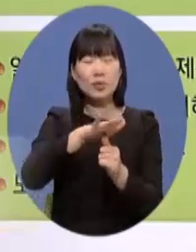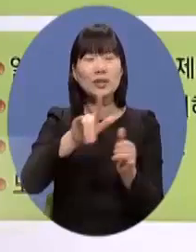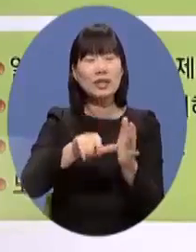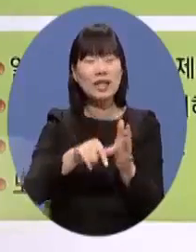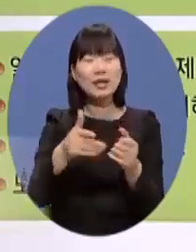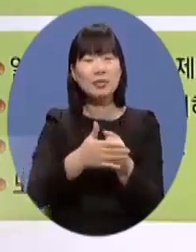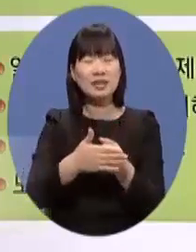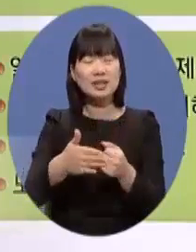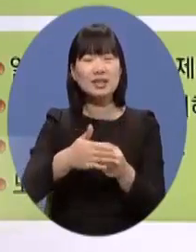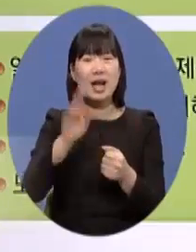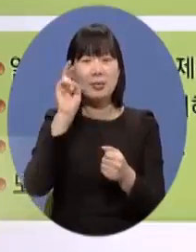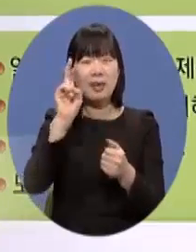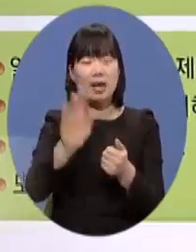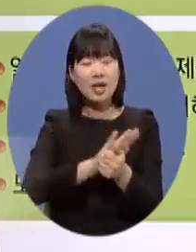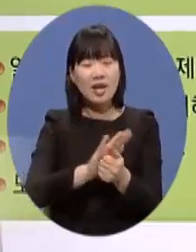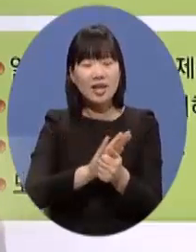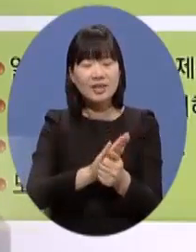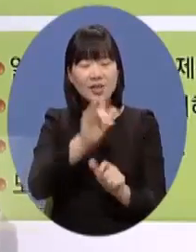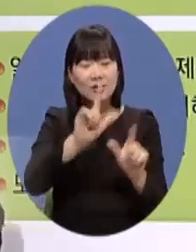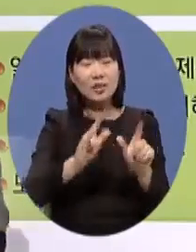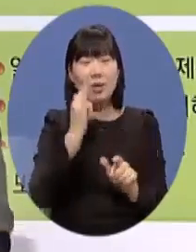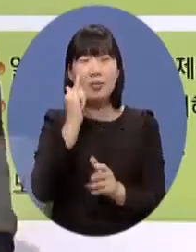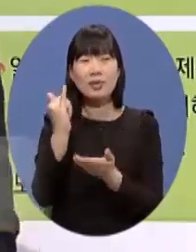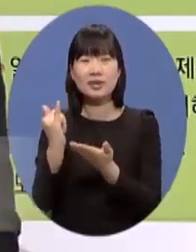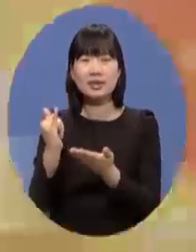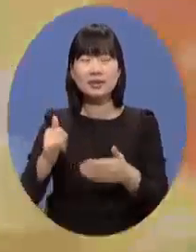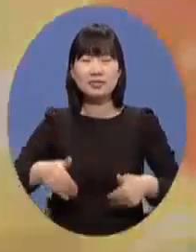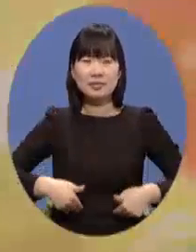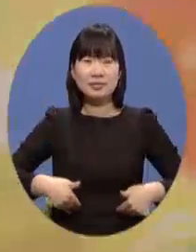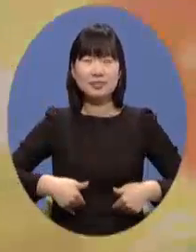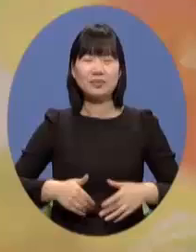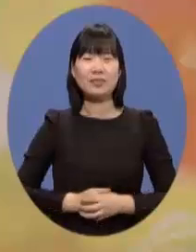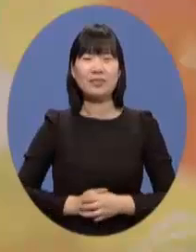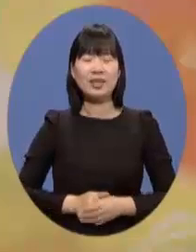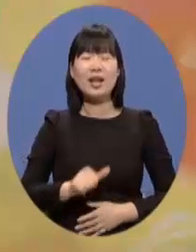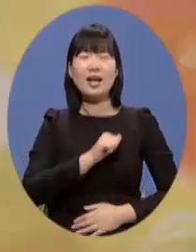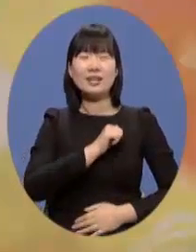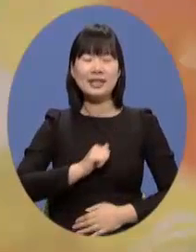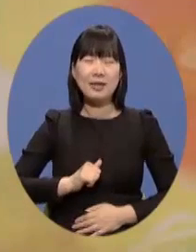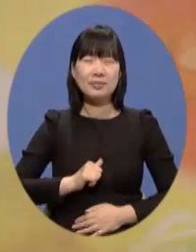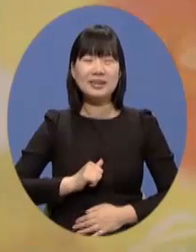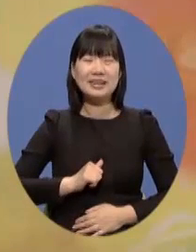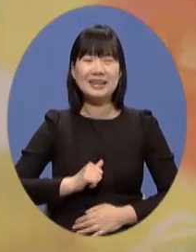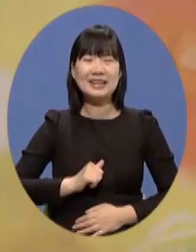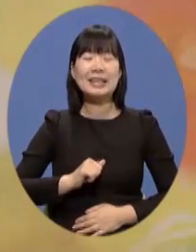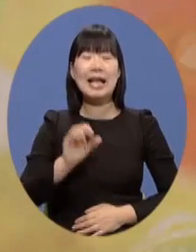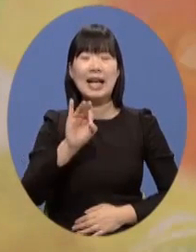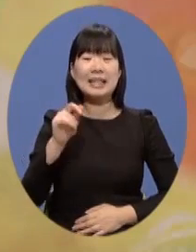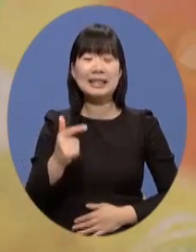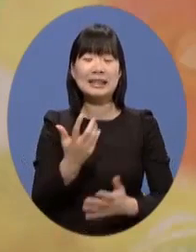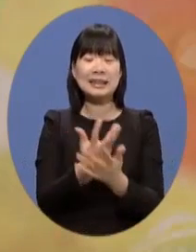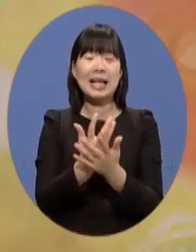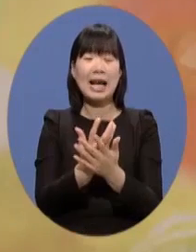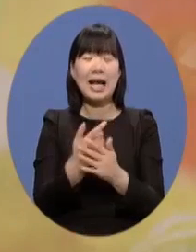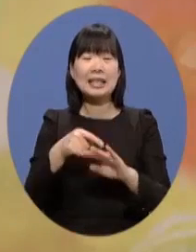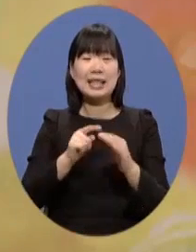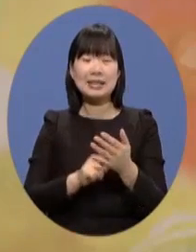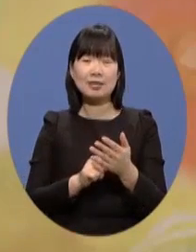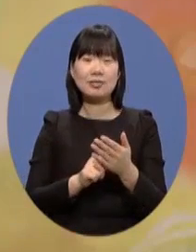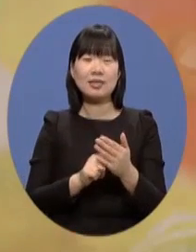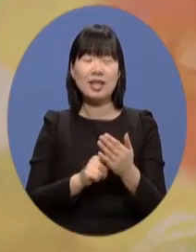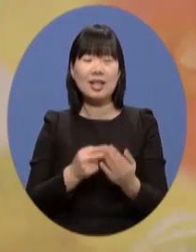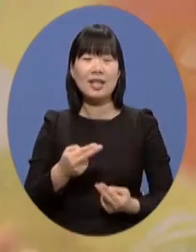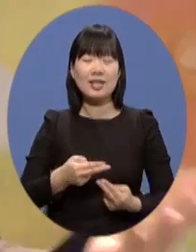그래라고 좀 보듬어 주는 태도가 필요하세요. 네, 참을인자를 세 개를 가슴에 진짜 새겨야 될 때군요. 엄마가 기다려줘야 네.